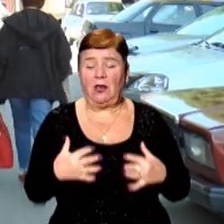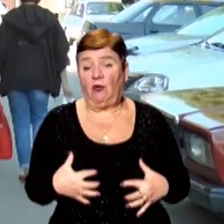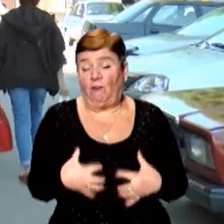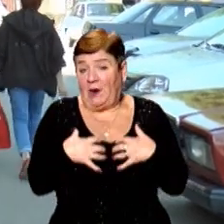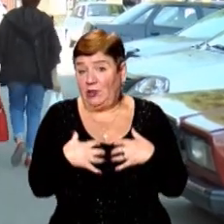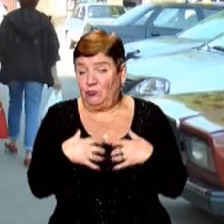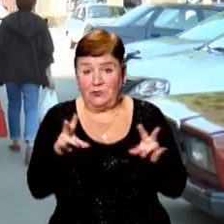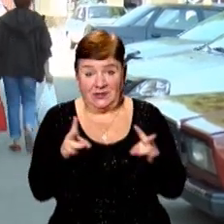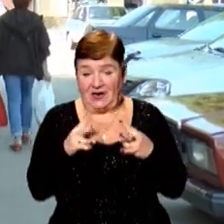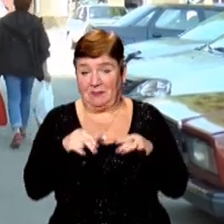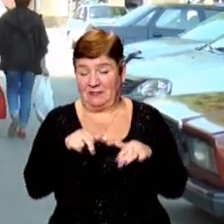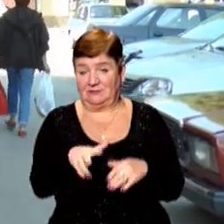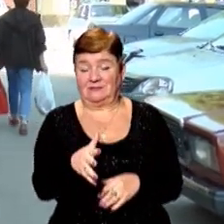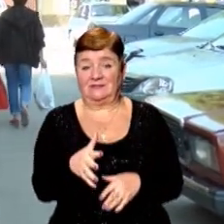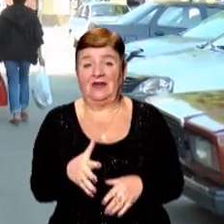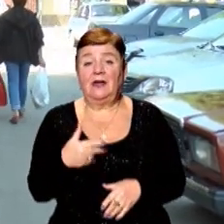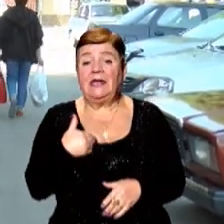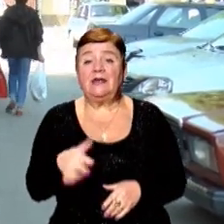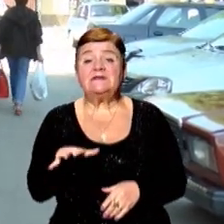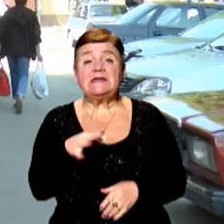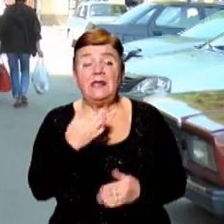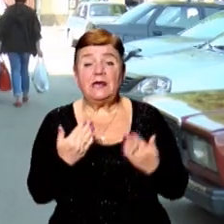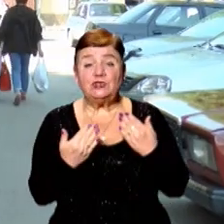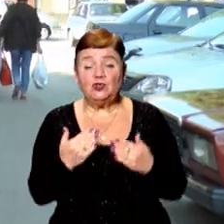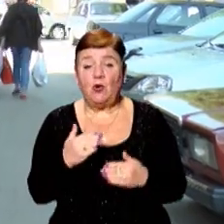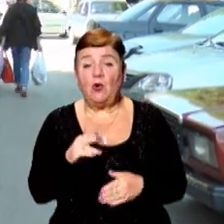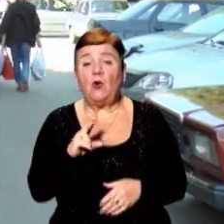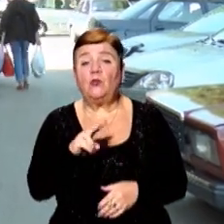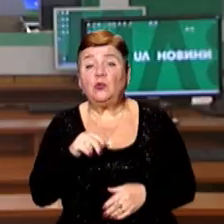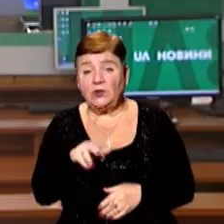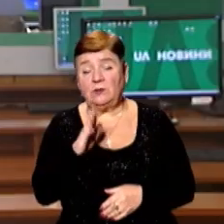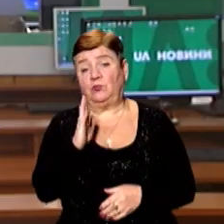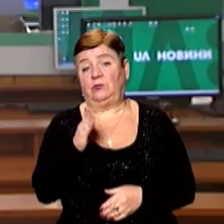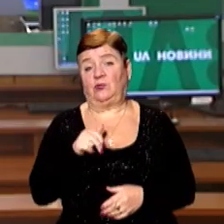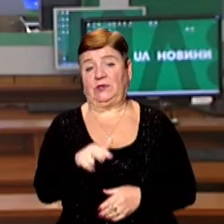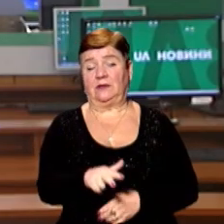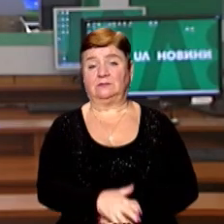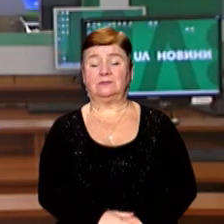не потрібно, я вважаю так. І, відповідно, якщо я сюди ходжу, я буду далі ходити.